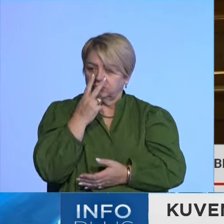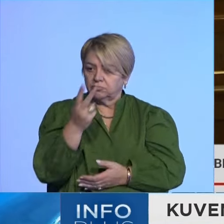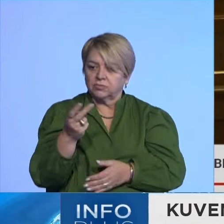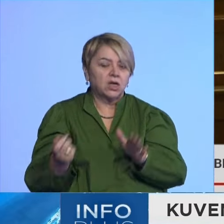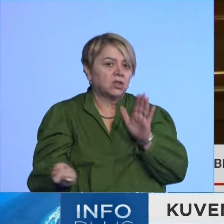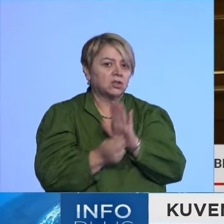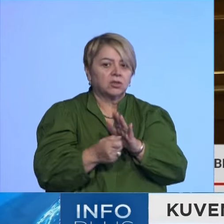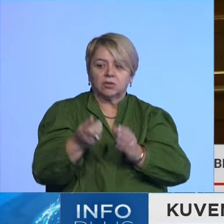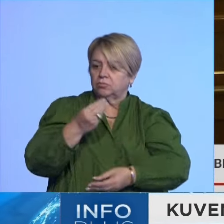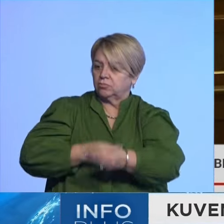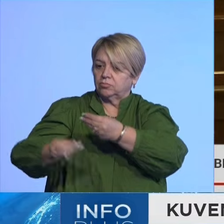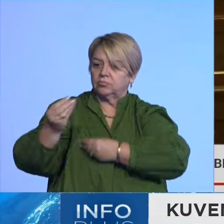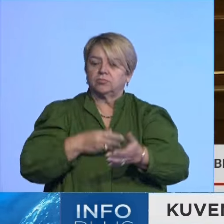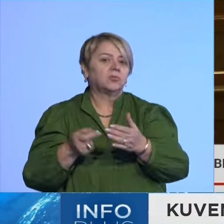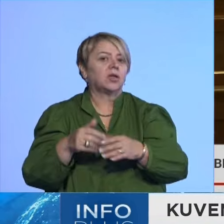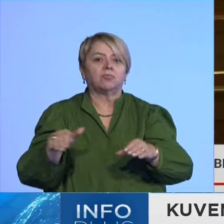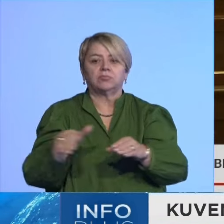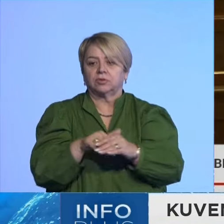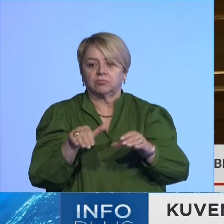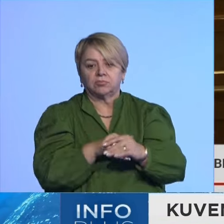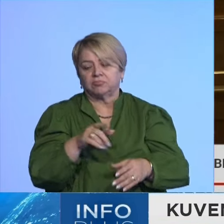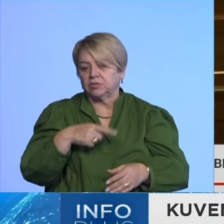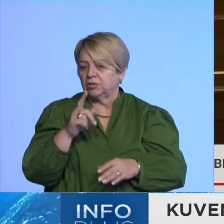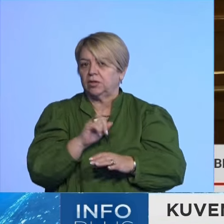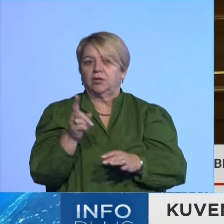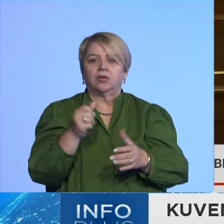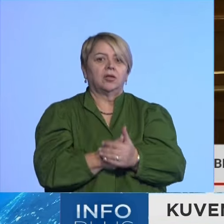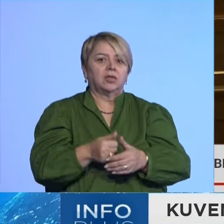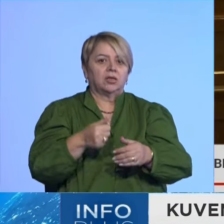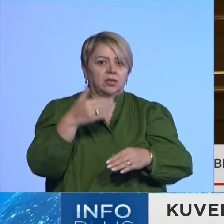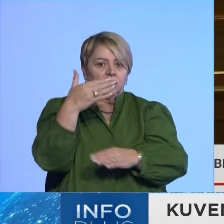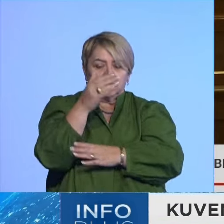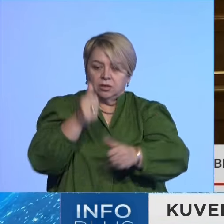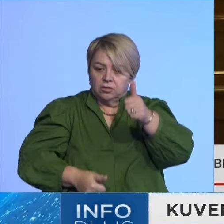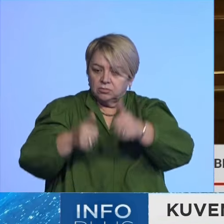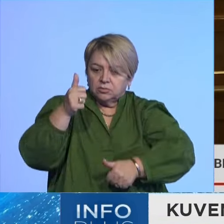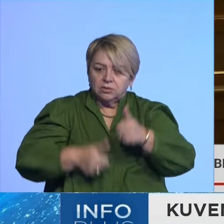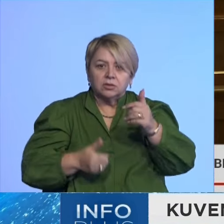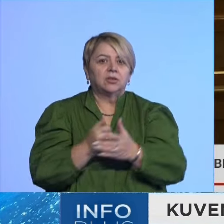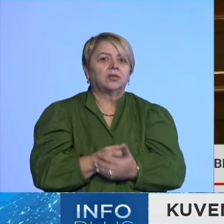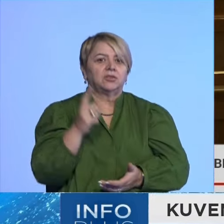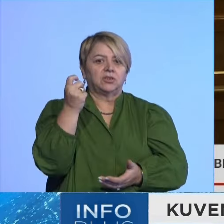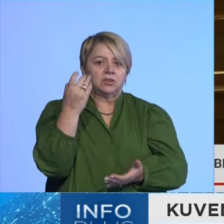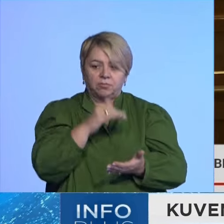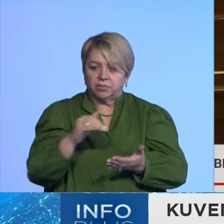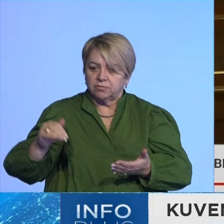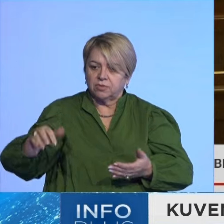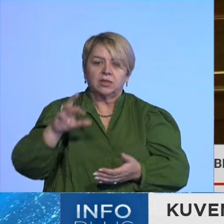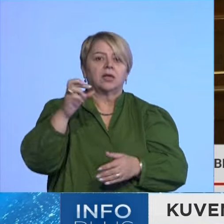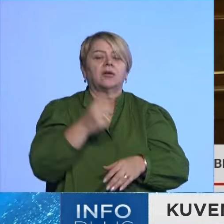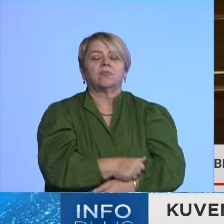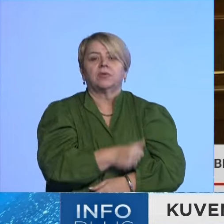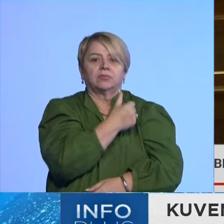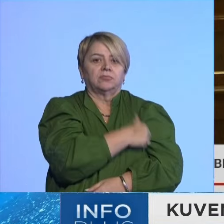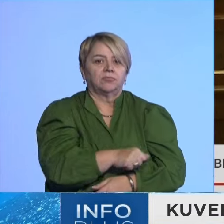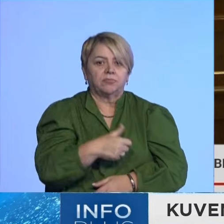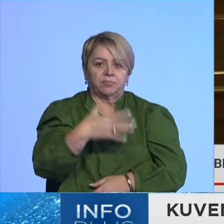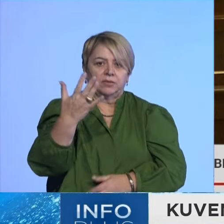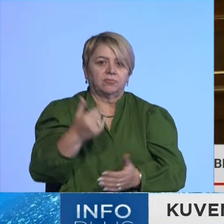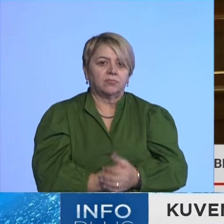energjisë elektrike, mos flasim punësimet, mos flasim një tenderet një burimor, që janë rrëth 105 milion euro për 2 vjetë që i ka bo